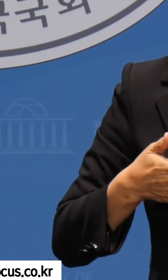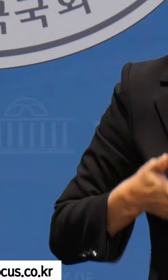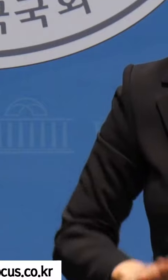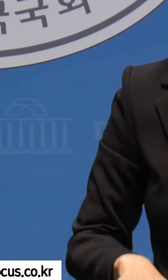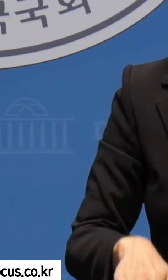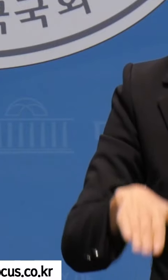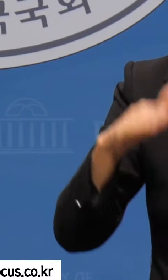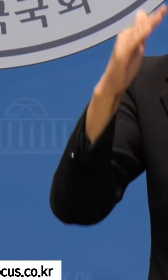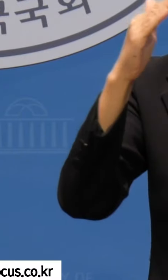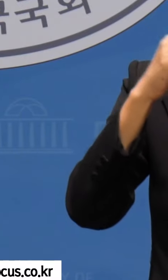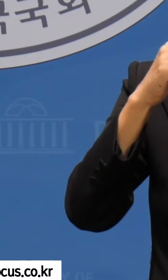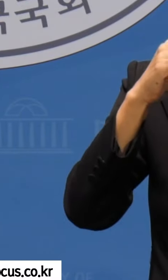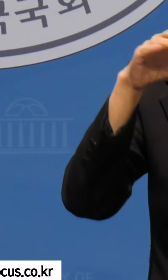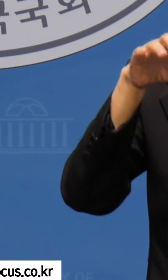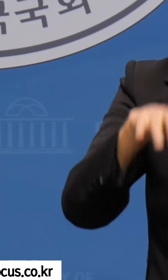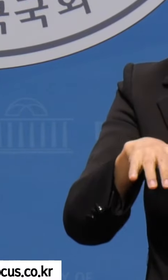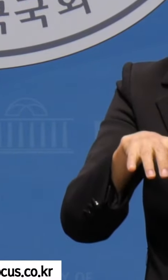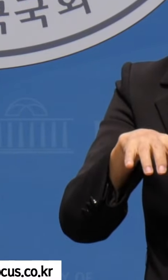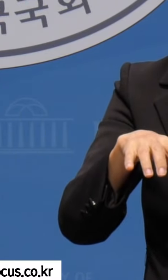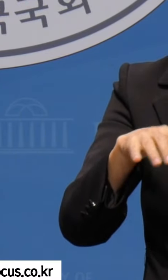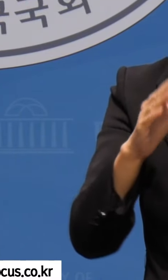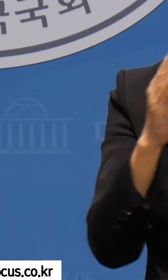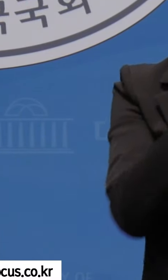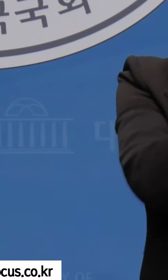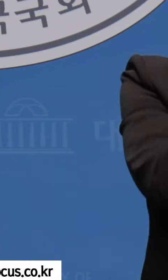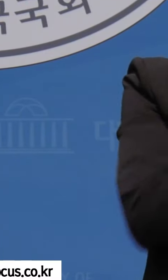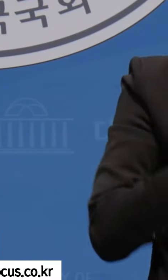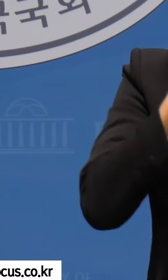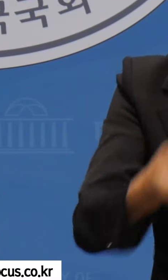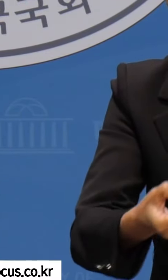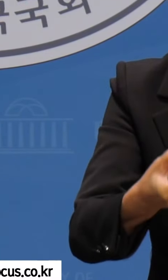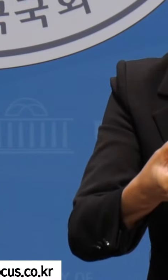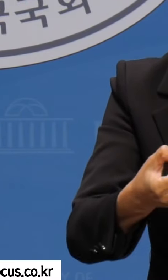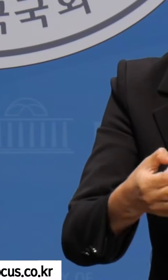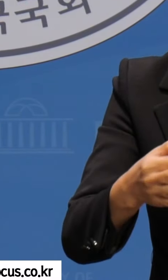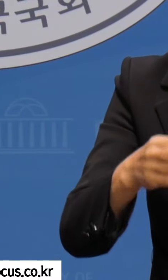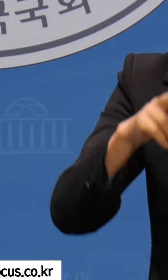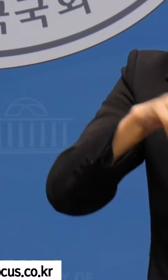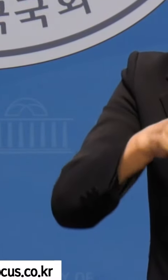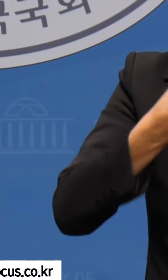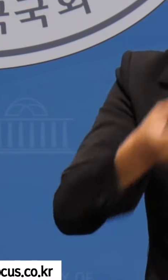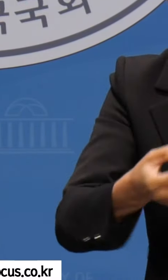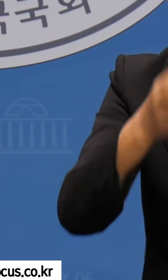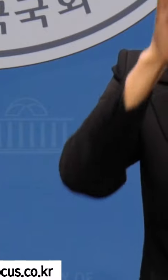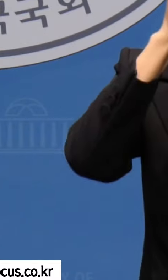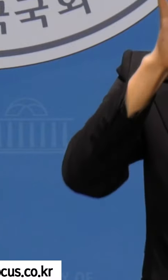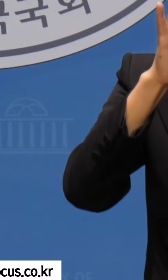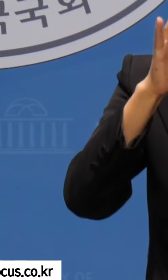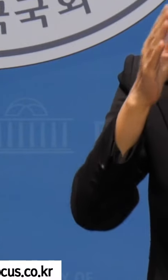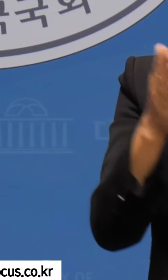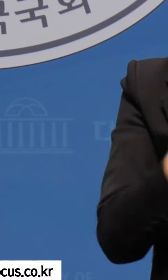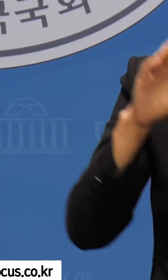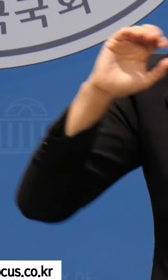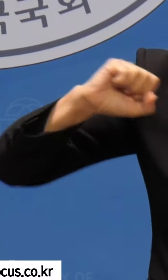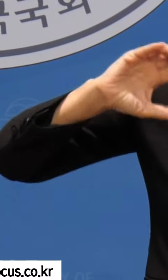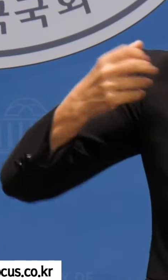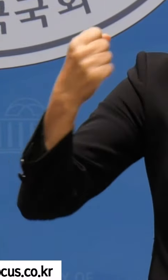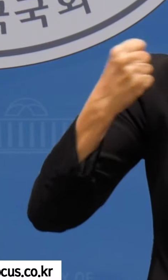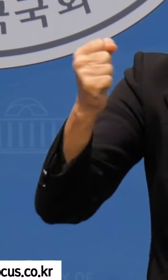먹던 물에 침을 뱉고 떠나면 안되기 때문입니다 그러나